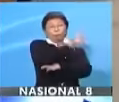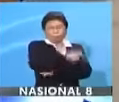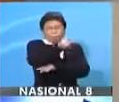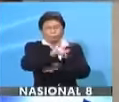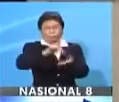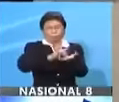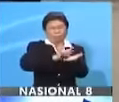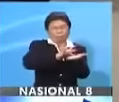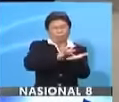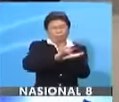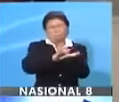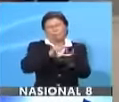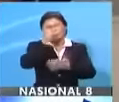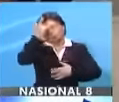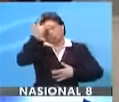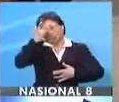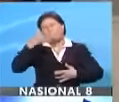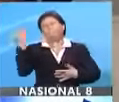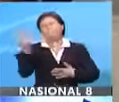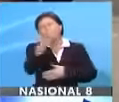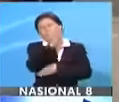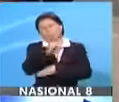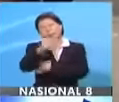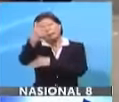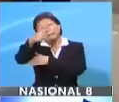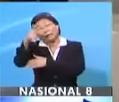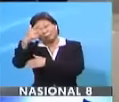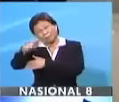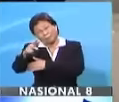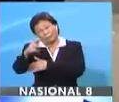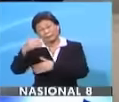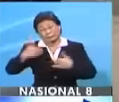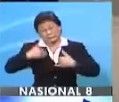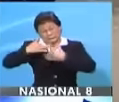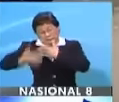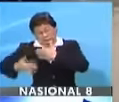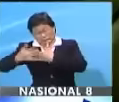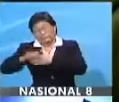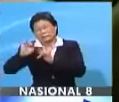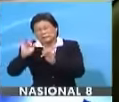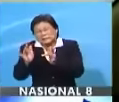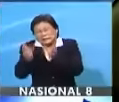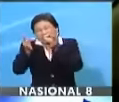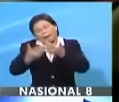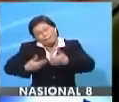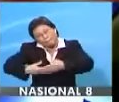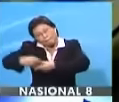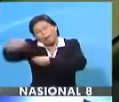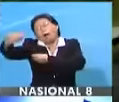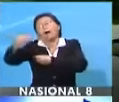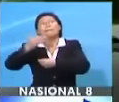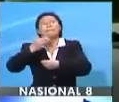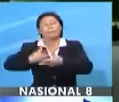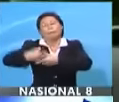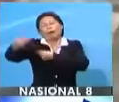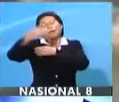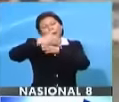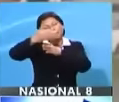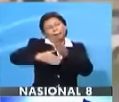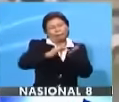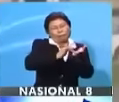menerima rawatan sebagai pesakit luar, manakala 13 lagi yang mengalami kecederaan ringan dibenarkan keluar selepas mendapat